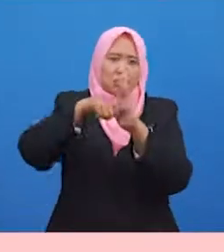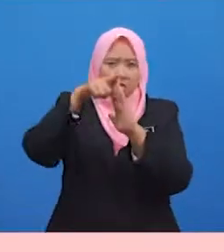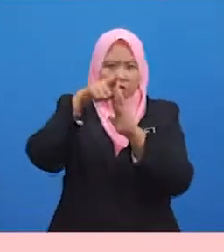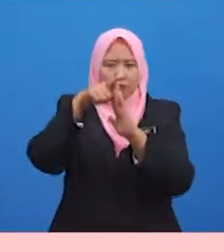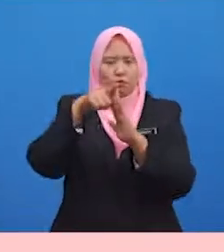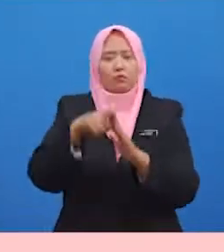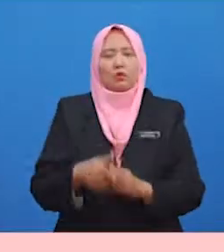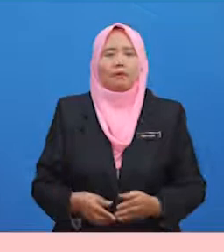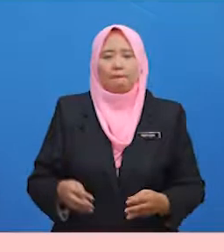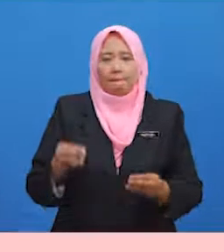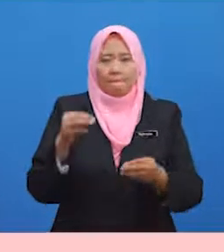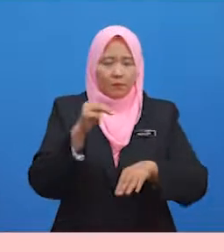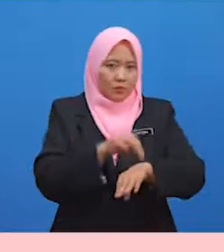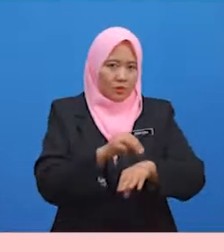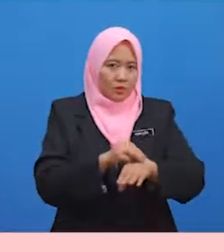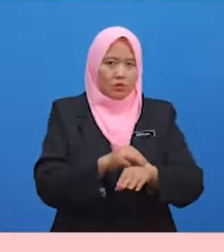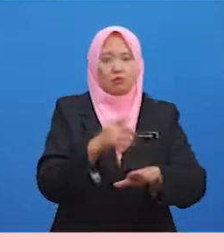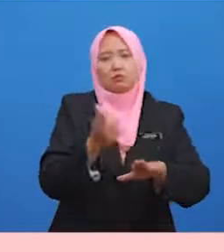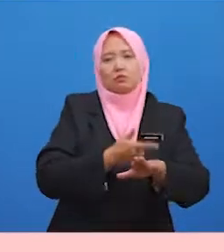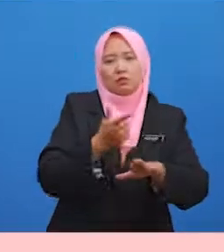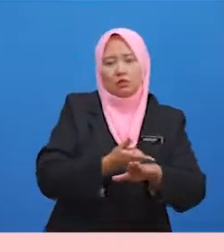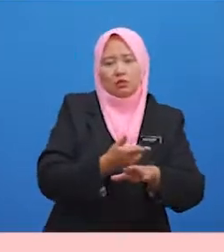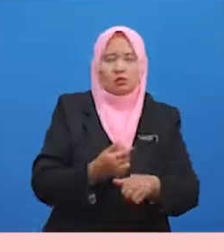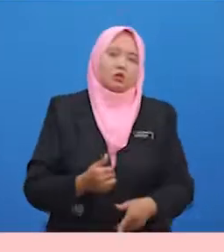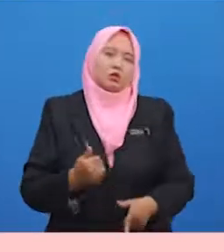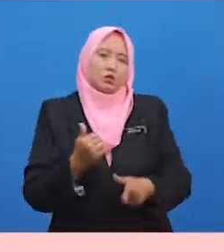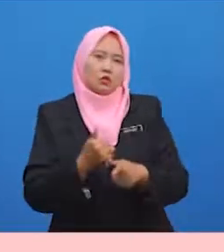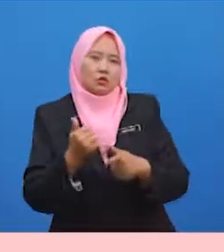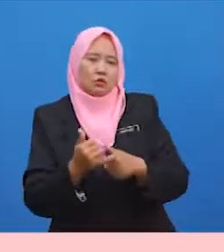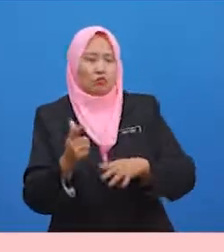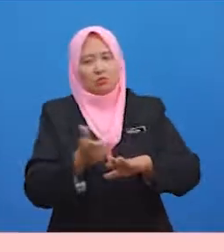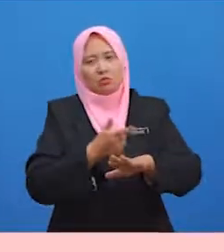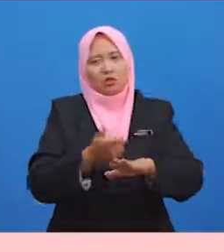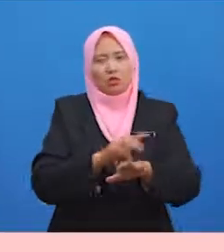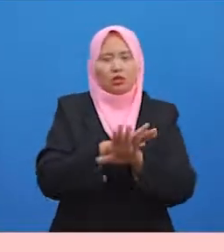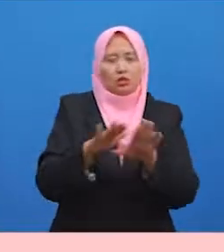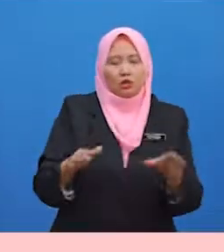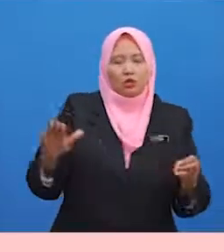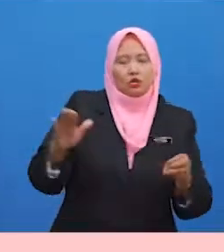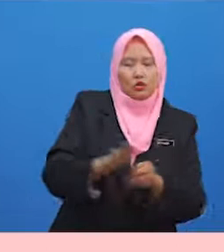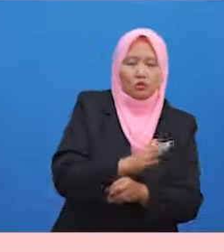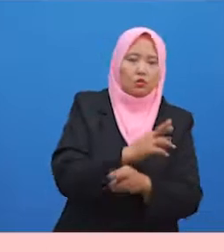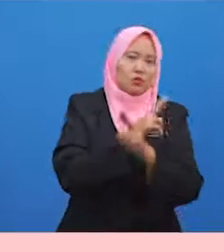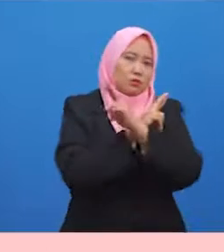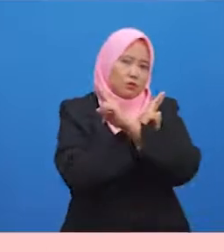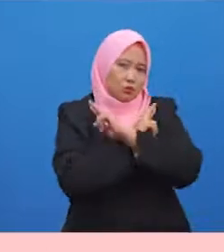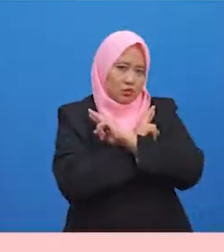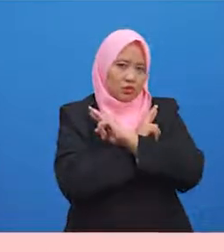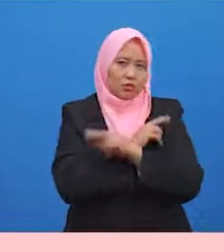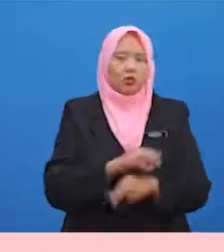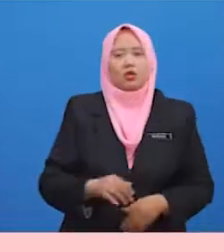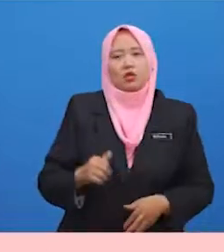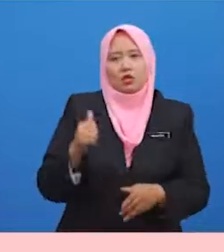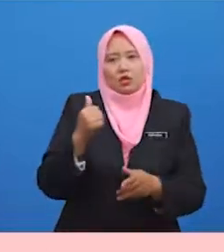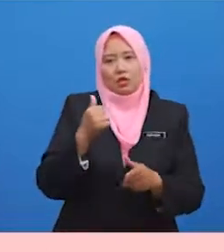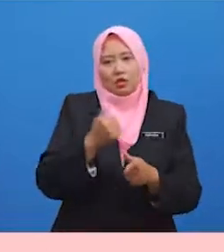berlatih. Berlatih dalam keadaan tidak cukup rehat atau berlatih dengan mengaplikasikan teknik yang salah.